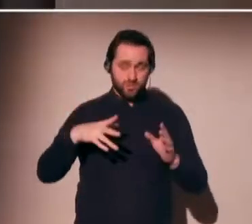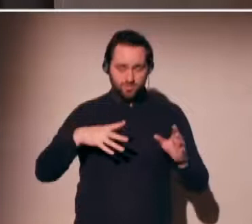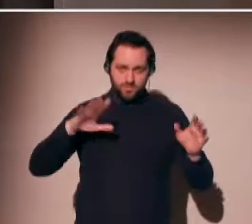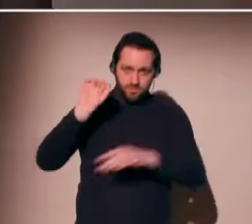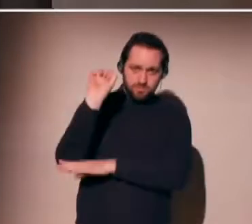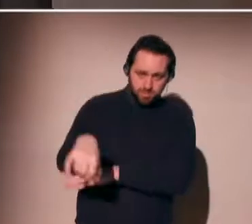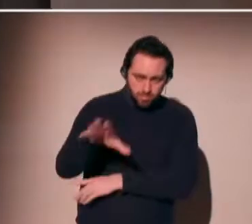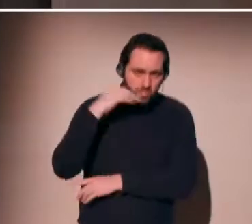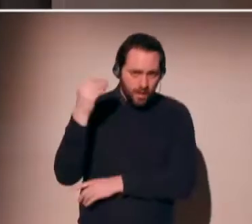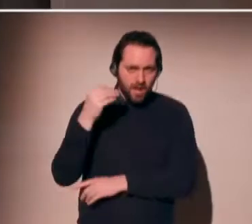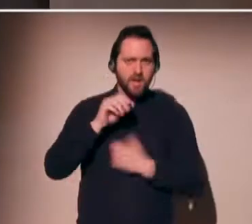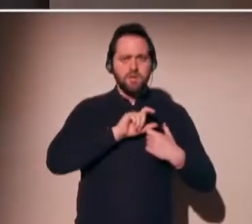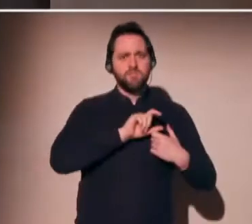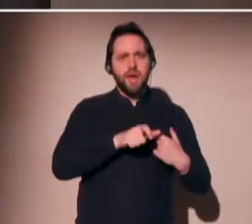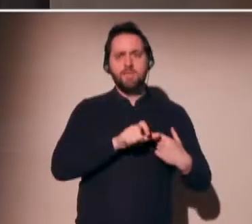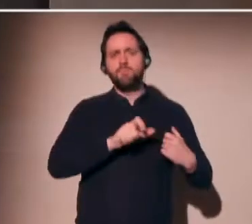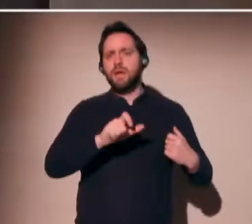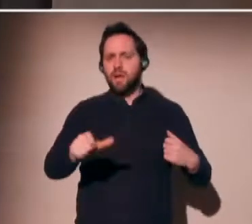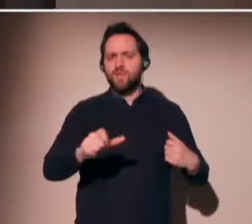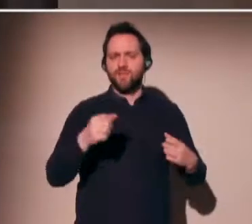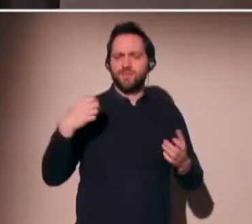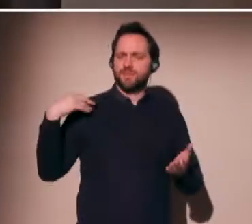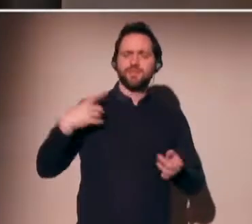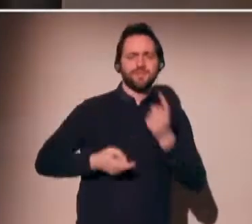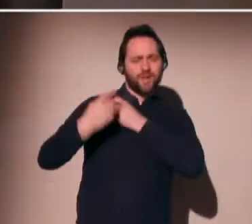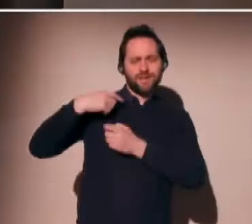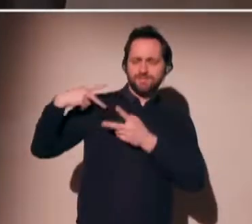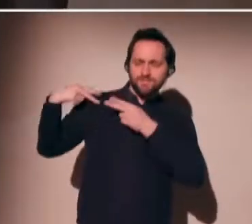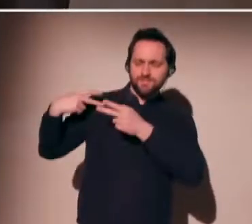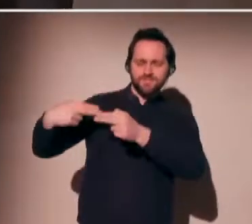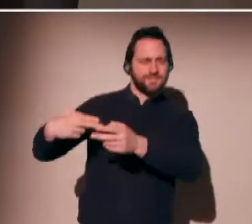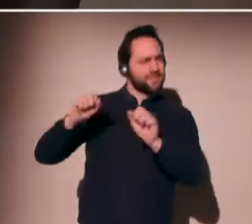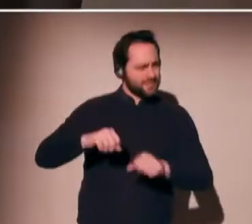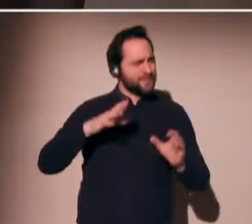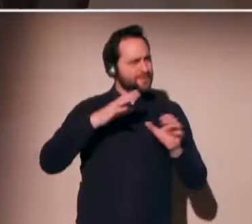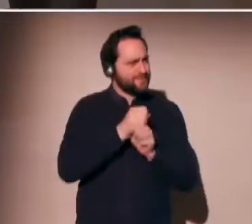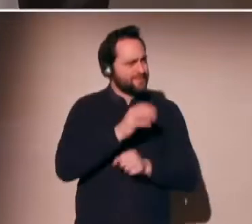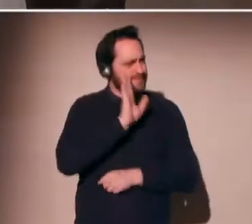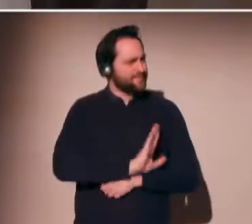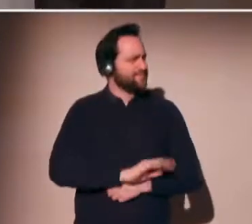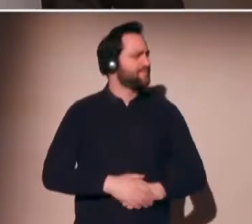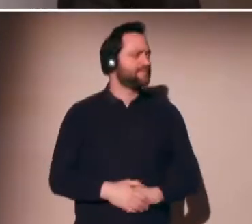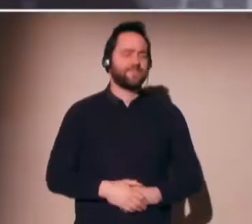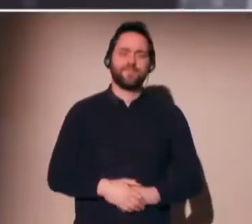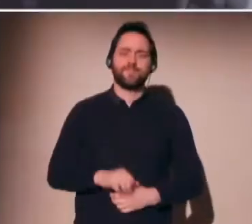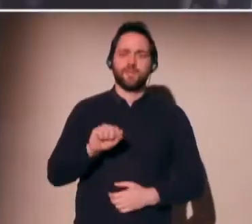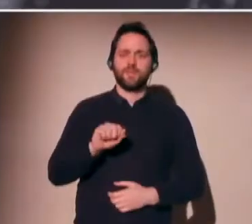pouvez nous résumer ce qui s'est passé, finalement, ces quelques dernières années? Stuart?